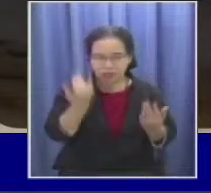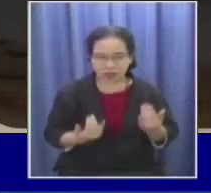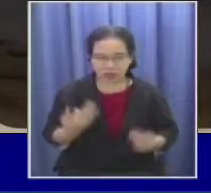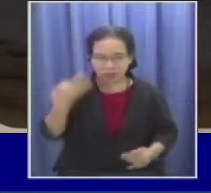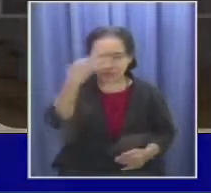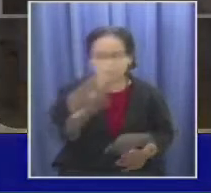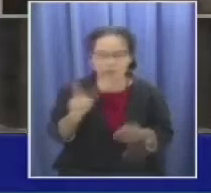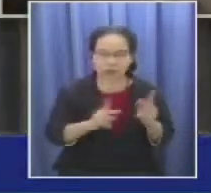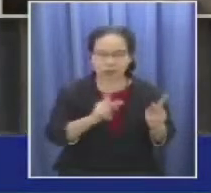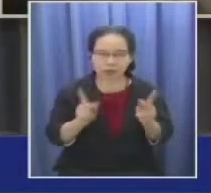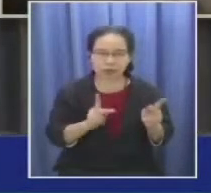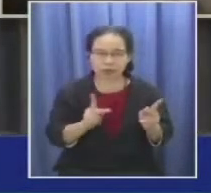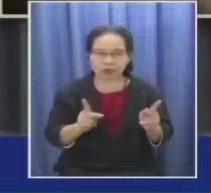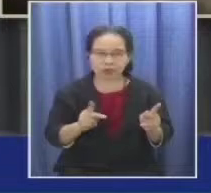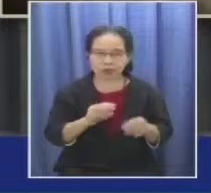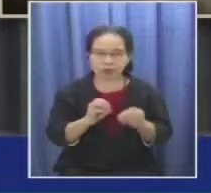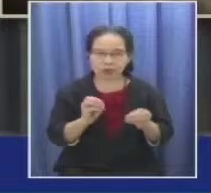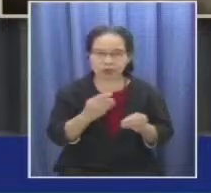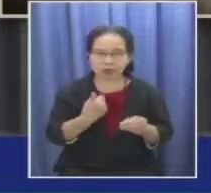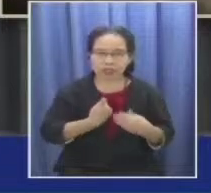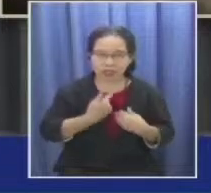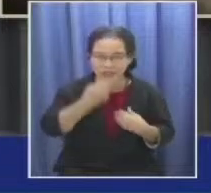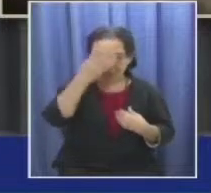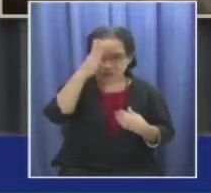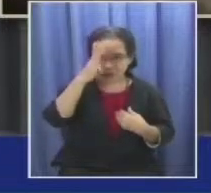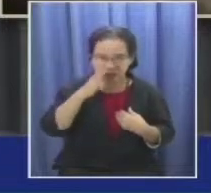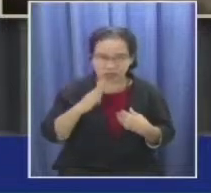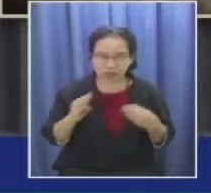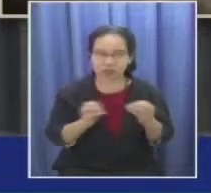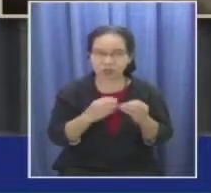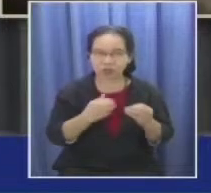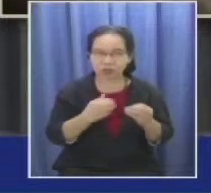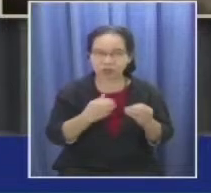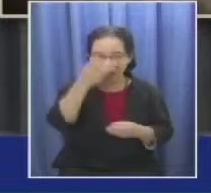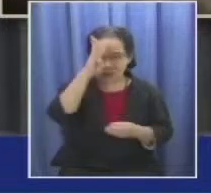awɔ sɛ Nyankopɔn asɛm no tenetene yɛn